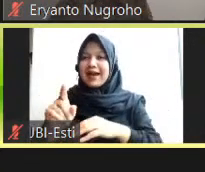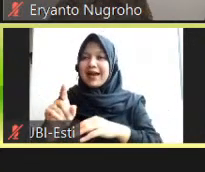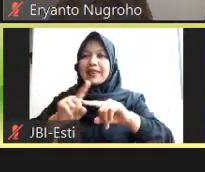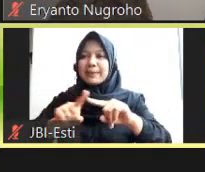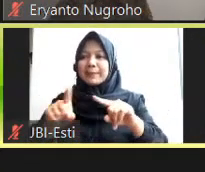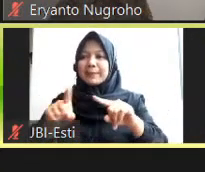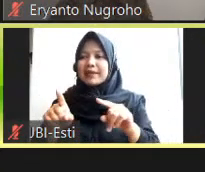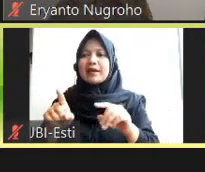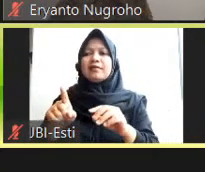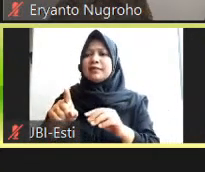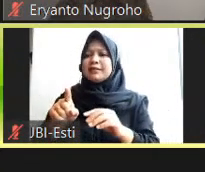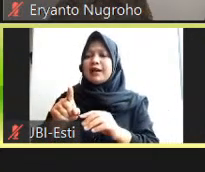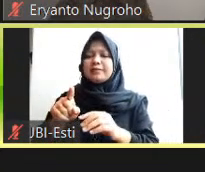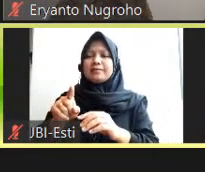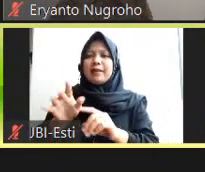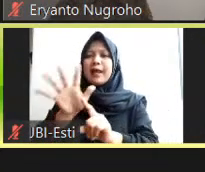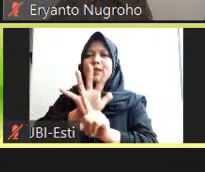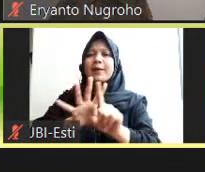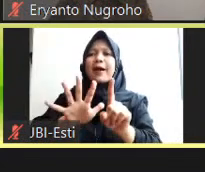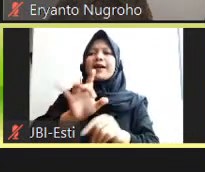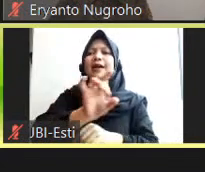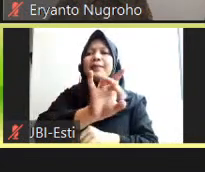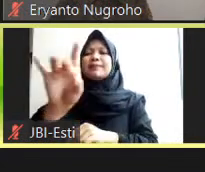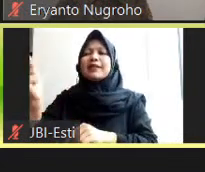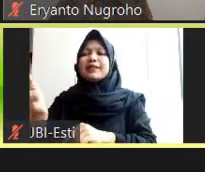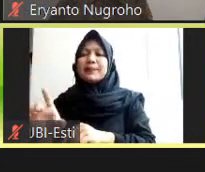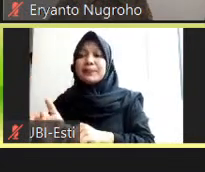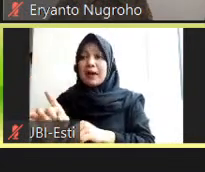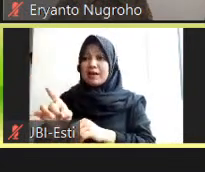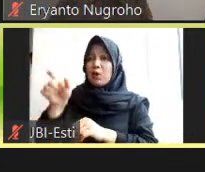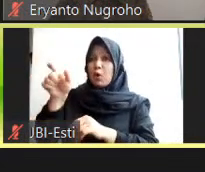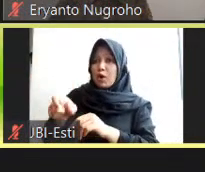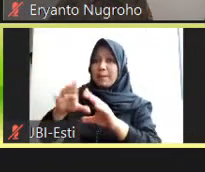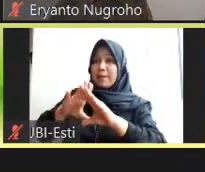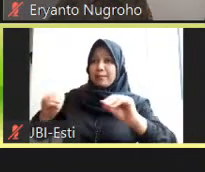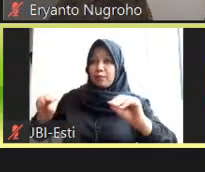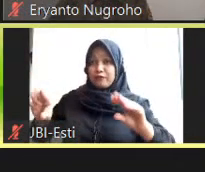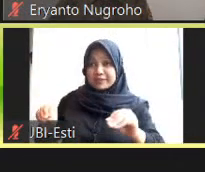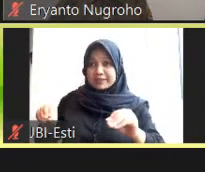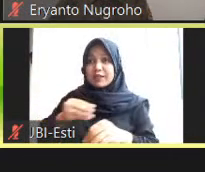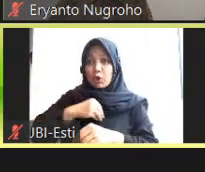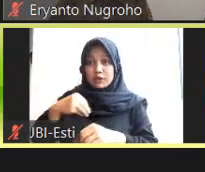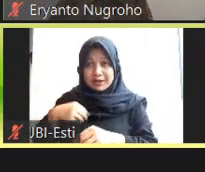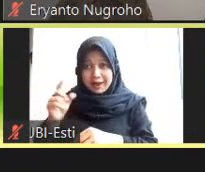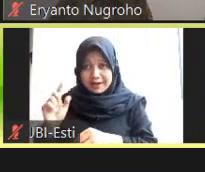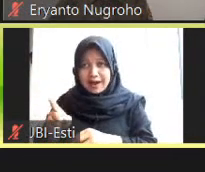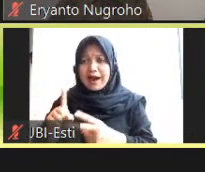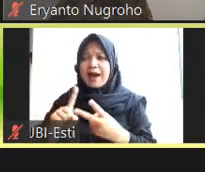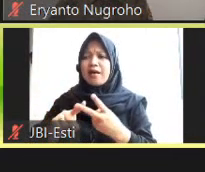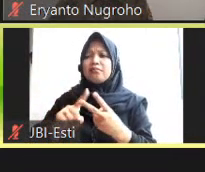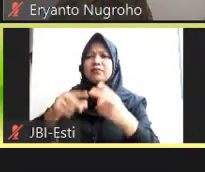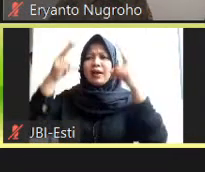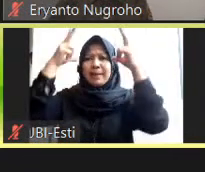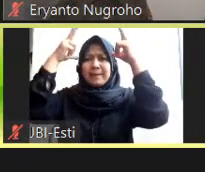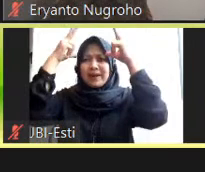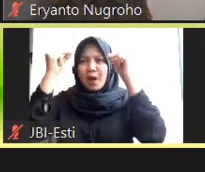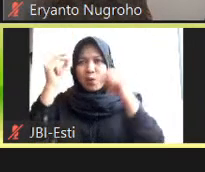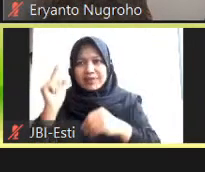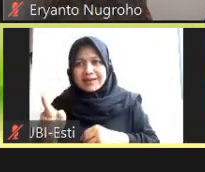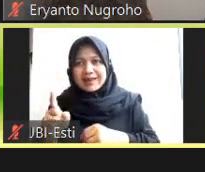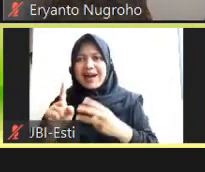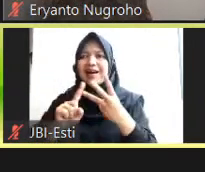latar belakang lain, ada yang memang udah berprofesi sebagai dokter, ada juga yang sebagai perawat, ada juga yang